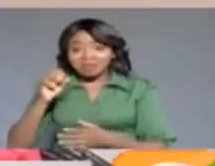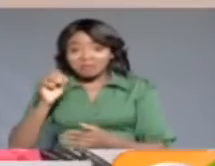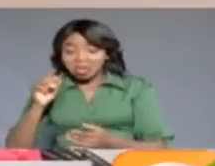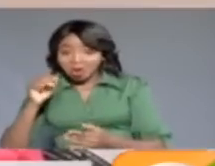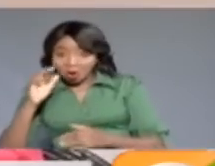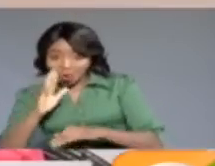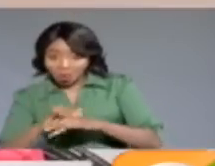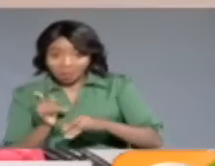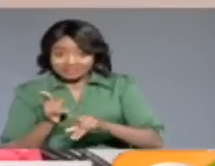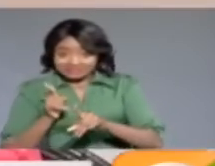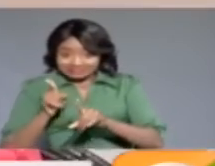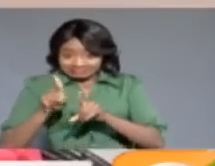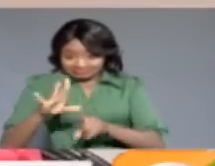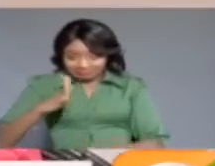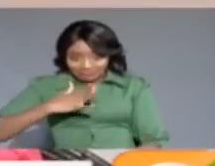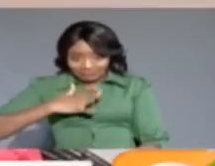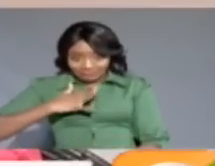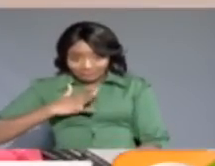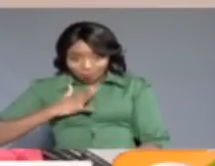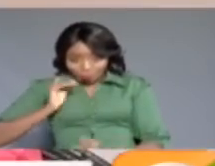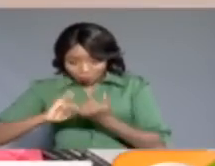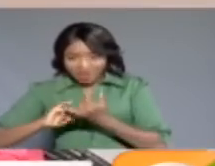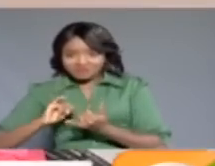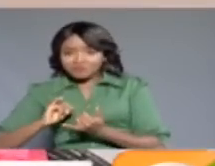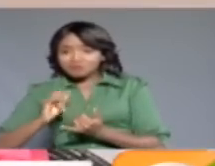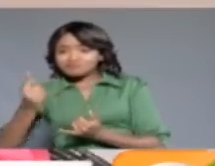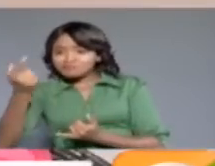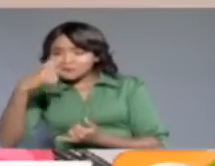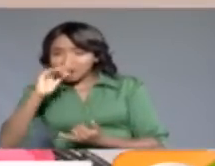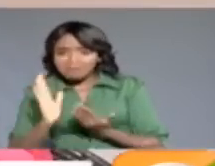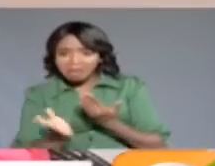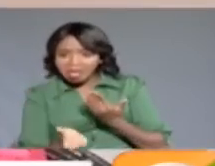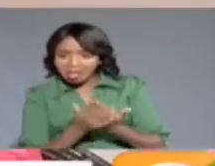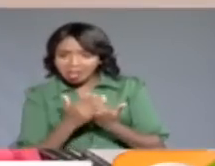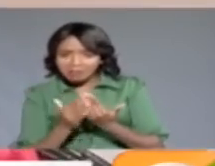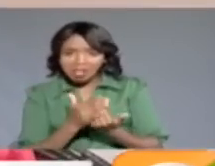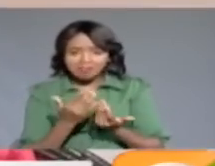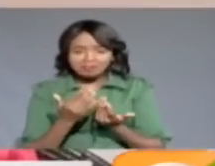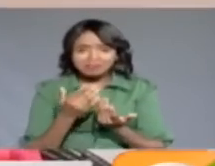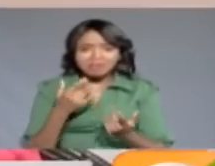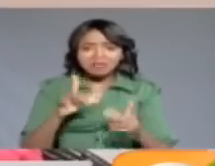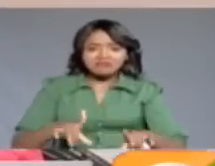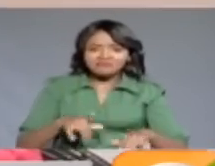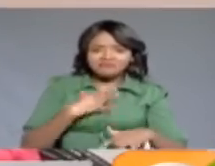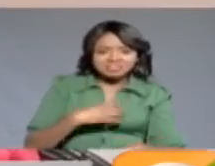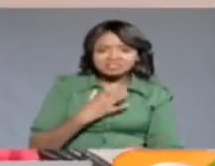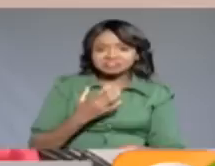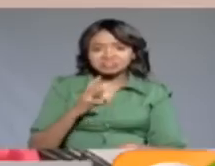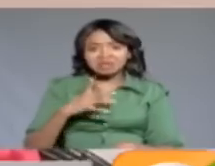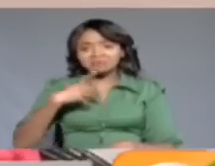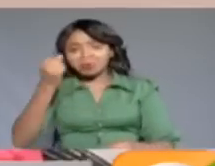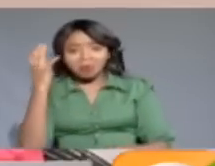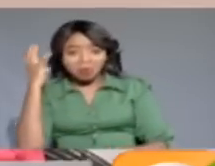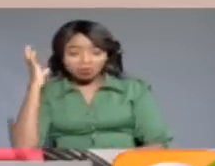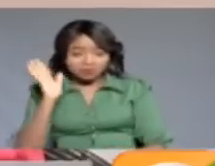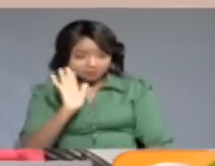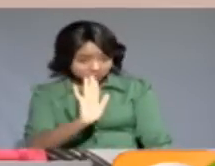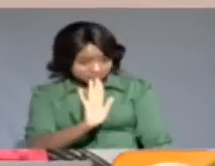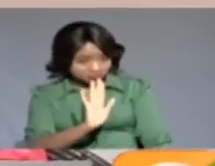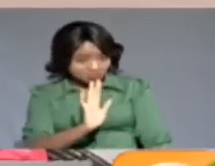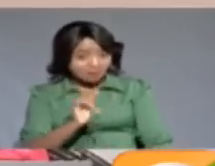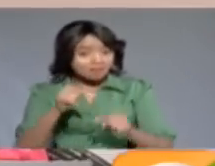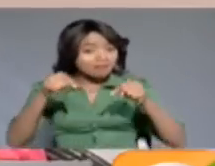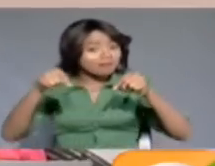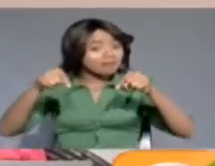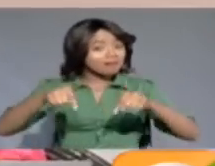form 4 aje akusaidie kazi nyumbani ama aje tu kwa kukutembelea kwamba yuwampeleka college. Wacha nikwambie unaye mtazama. Saa